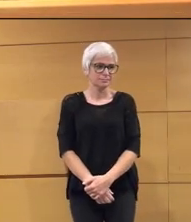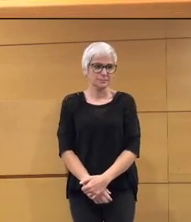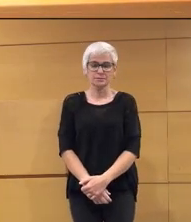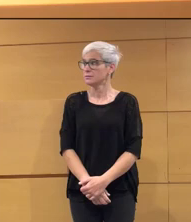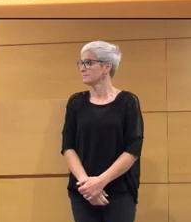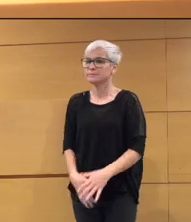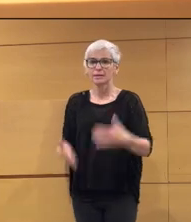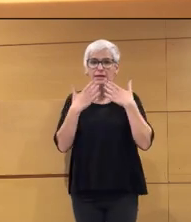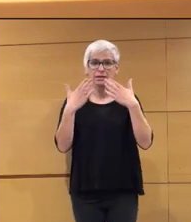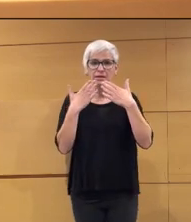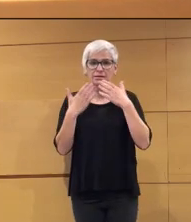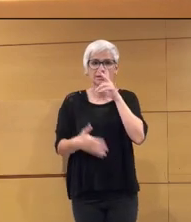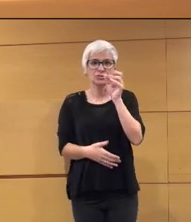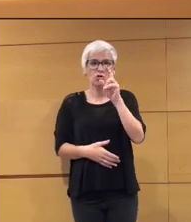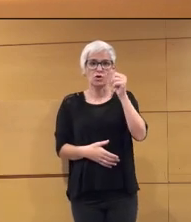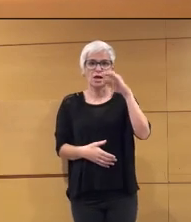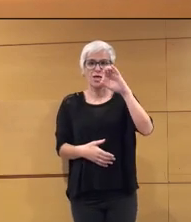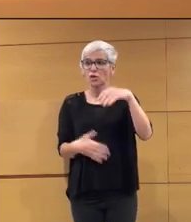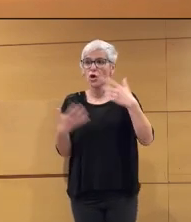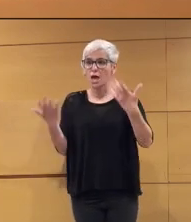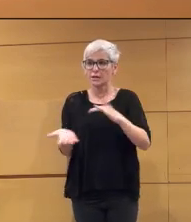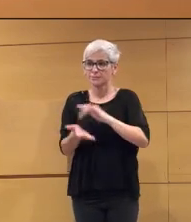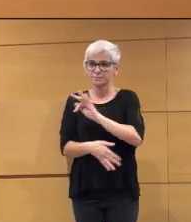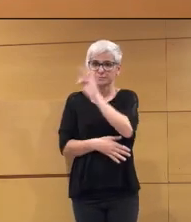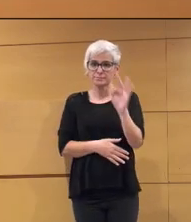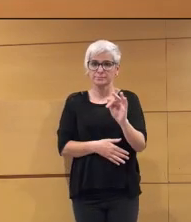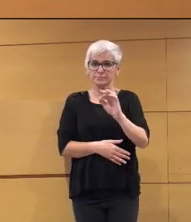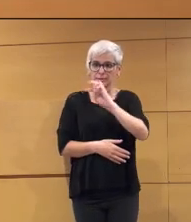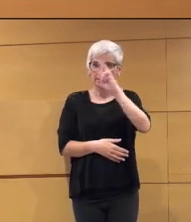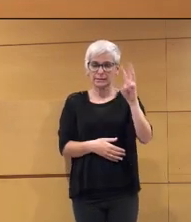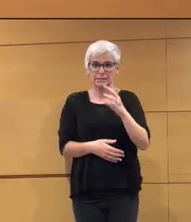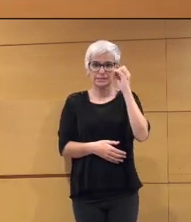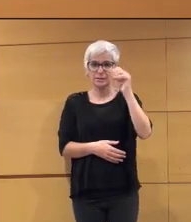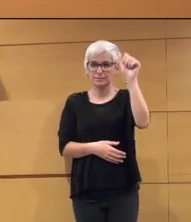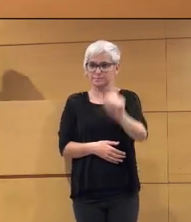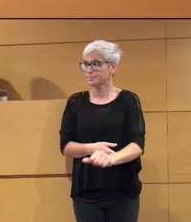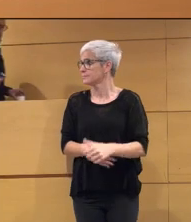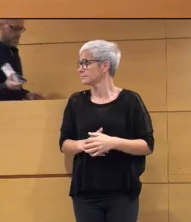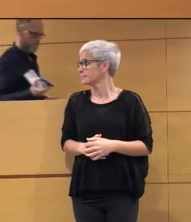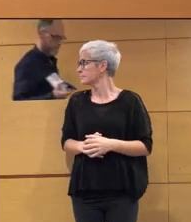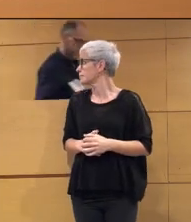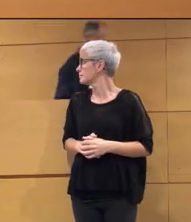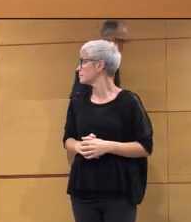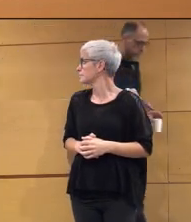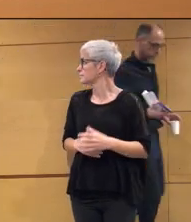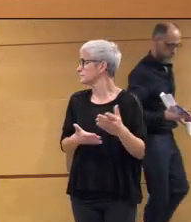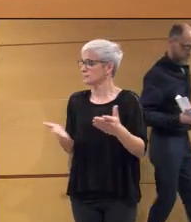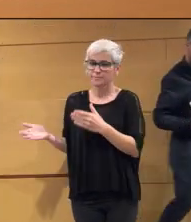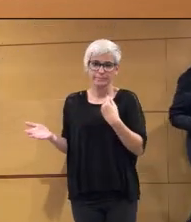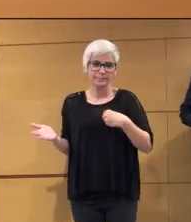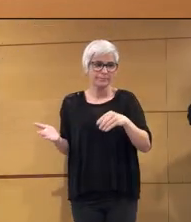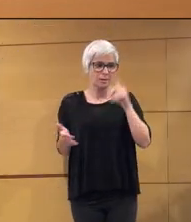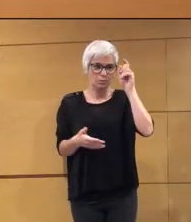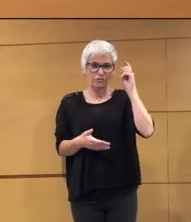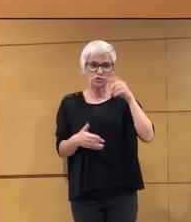Moltes gràcies, Horacio. I ara passem a la tercera intervenció, l'Estela Onsins, que és